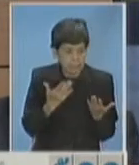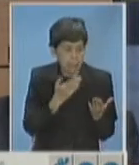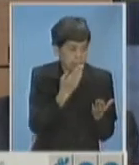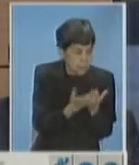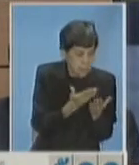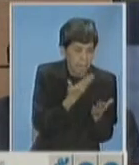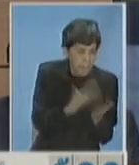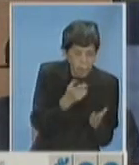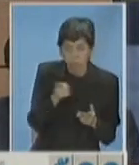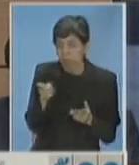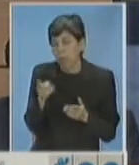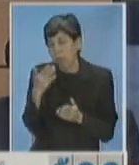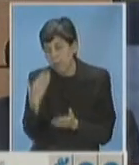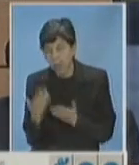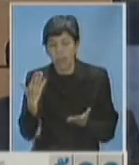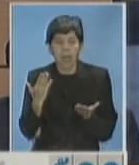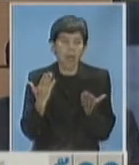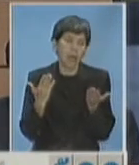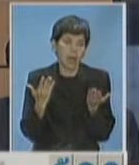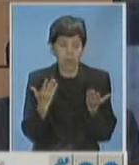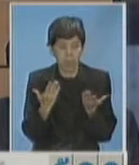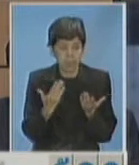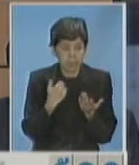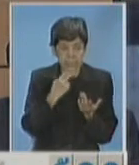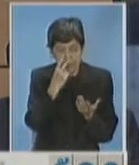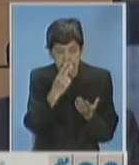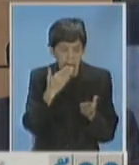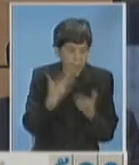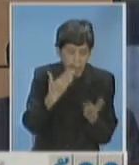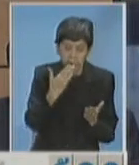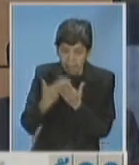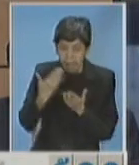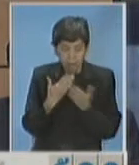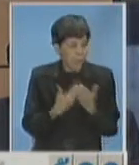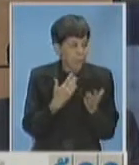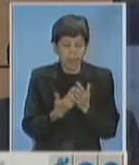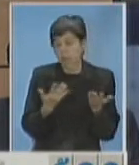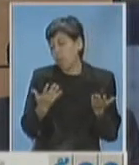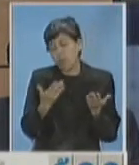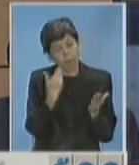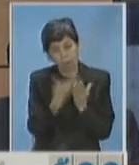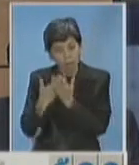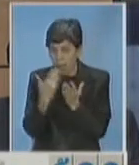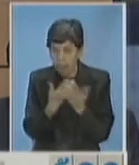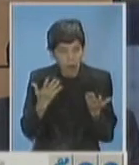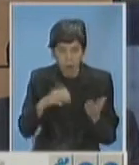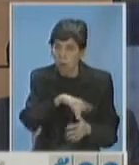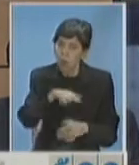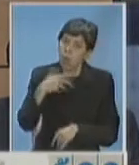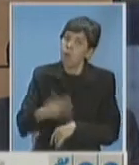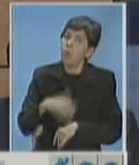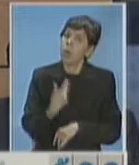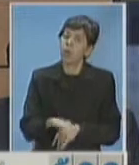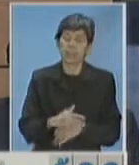แพงหันซ้ายก็แพงเหลียวหน้าแลหลังข้างบนข้างล่างแพงหมดท่านประธ